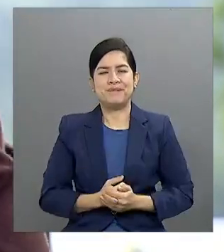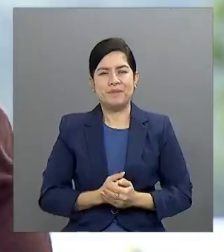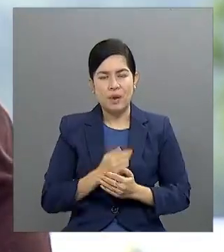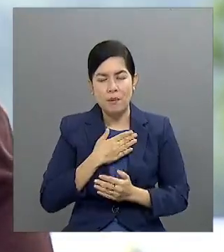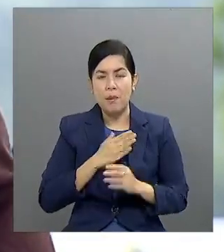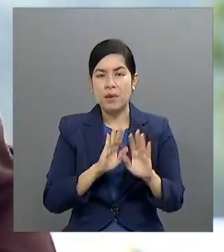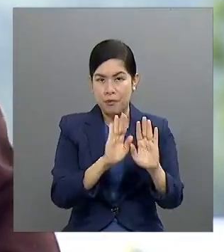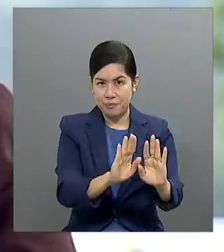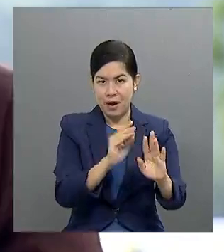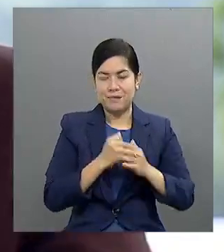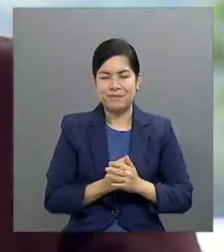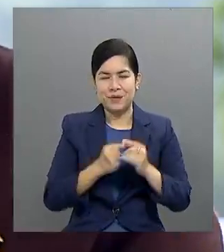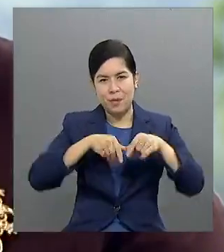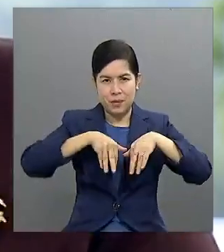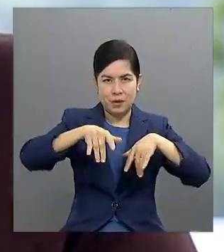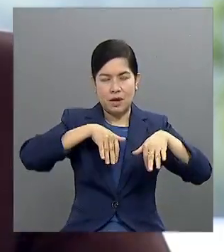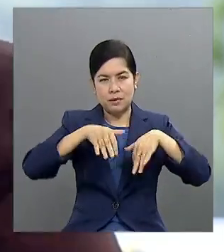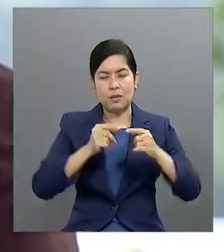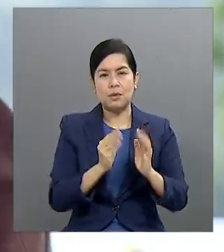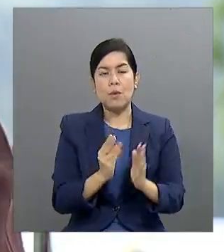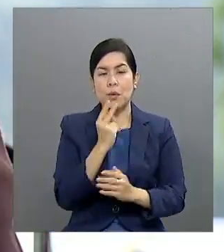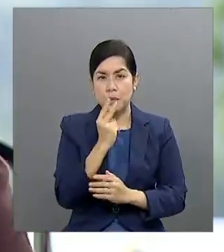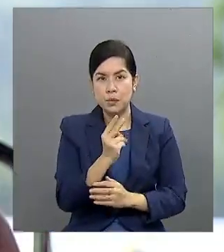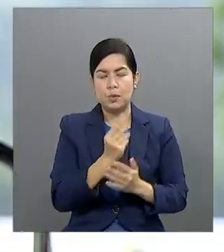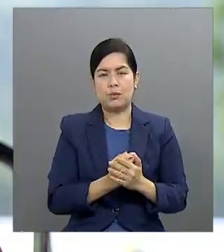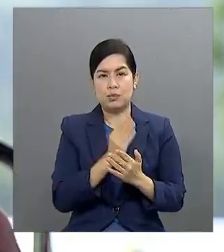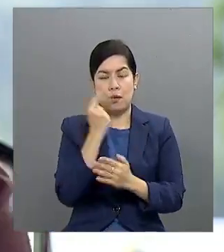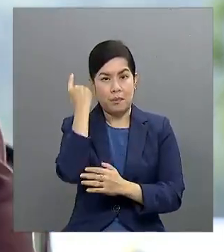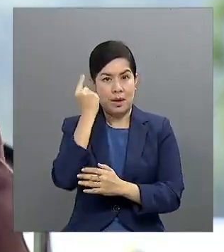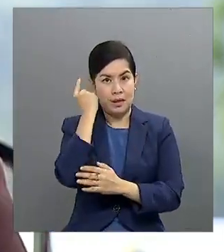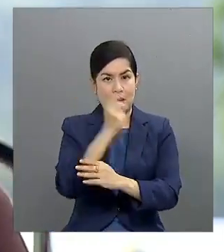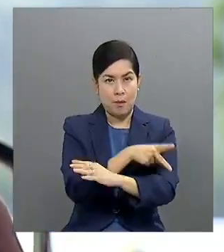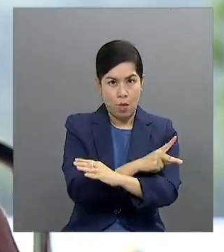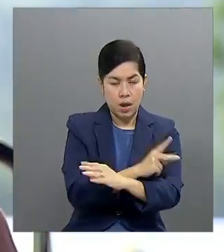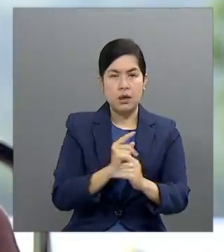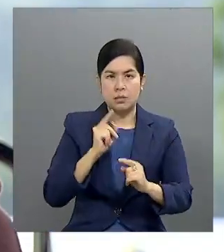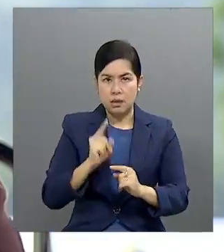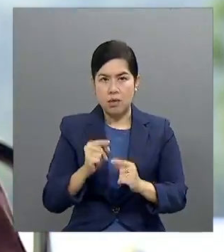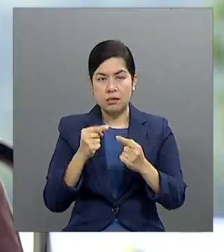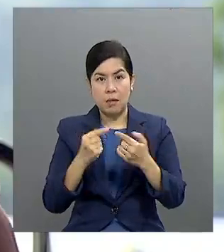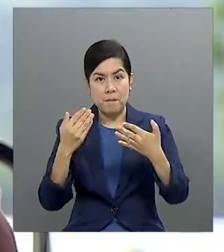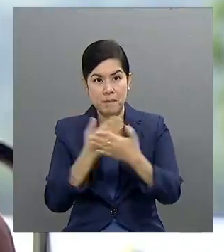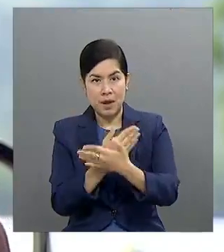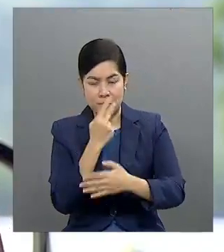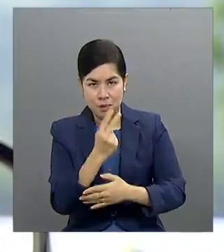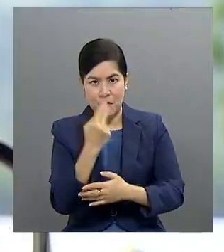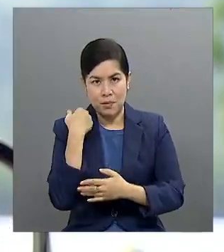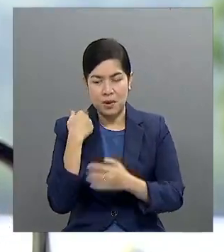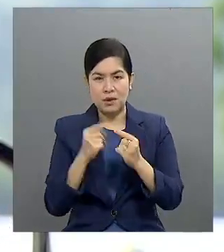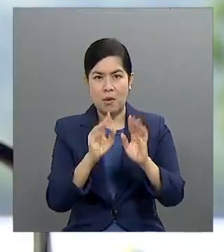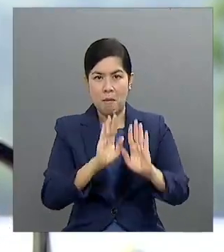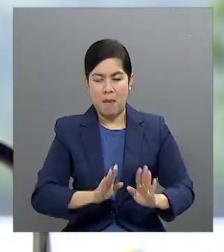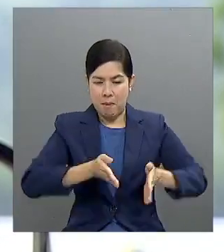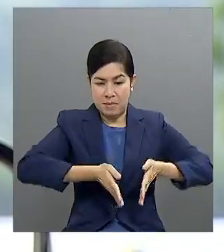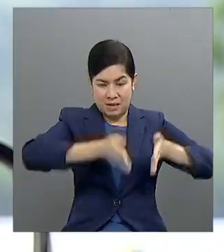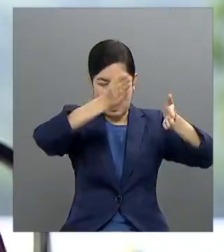ฝากท่านผู้ชมทุกท่านนะครับมาเที่ยวภูเก็ตแล้วนะครับเที่ยวนี้ต้องไม่เหมือนเดิมนะครับต้องมาเที่ยวในเขตเมืองเก่าภูเก็ตครับหรือว่าจังหวัดภูเก็ตทั้งหมดเลยนะครับเพราะว่